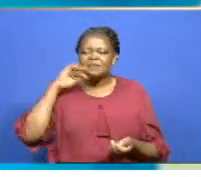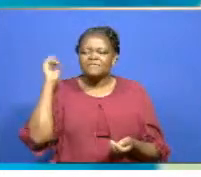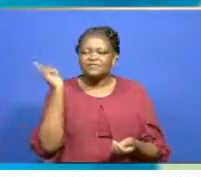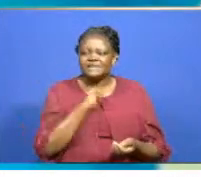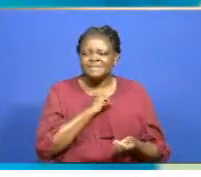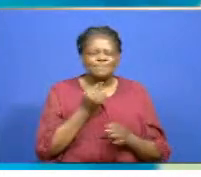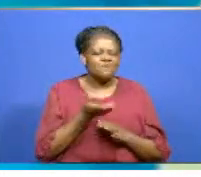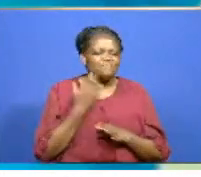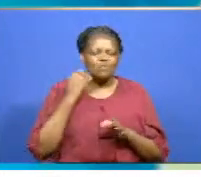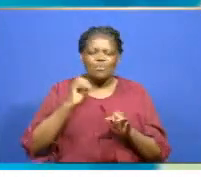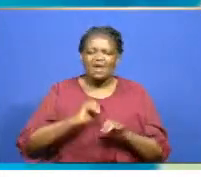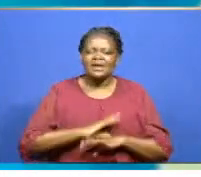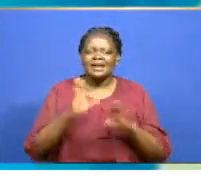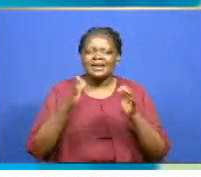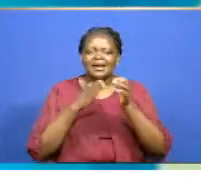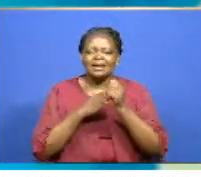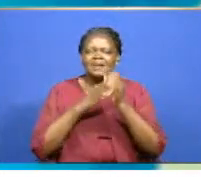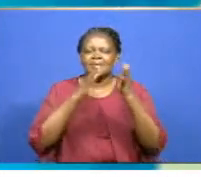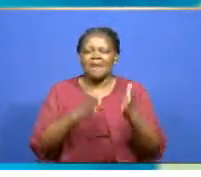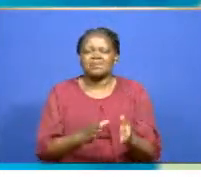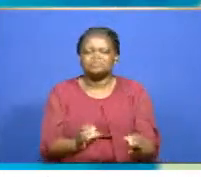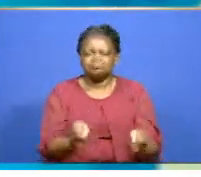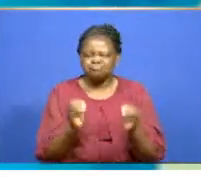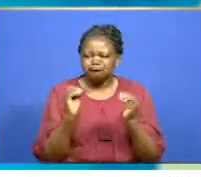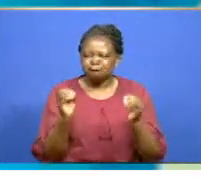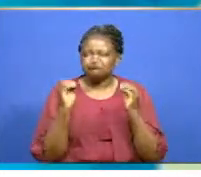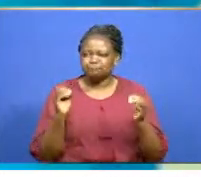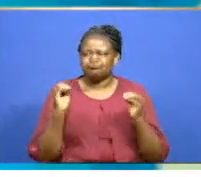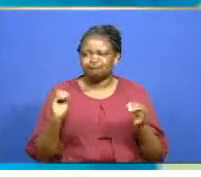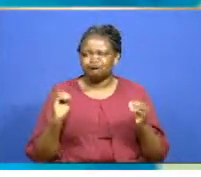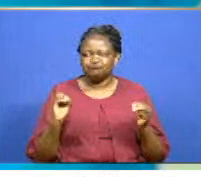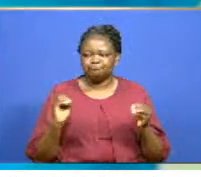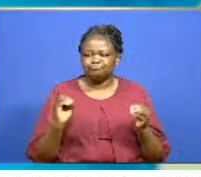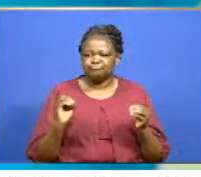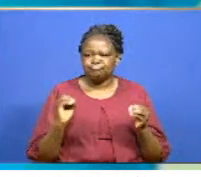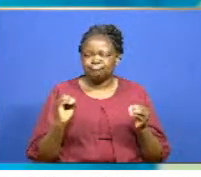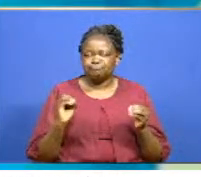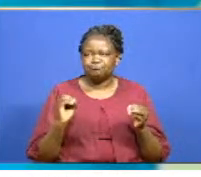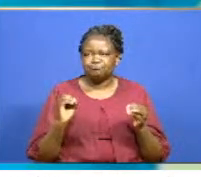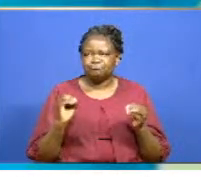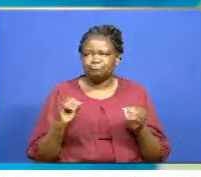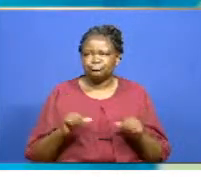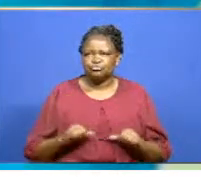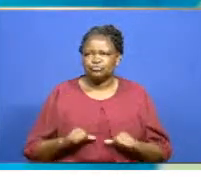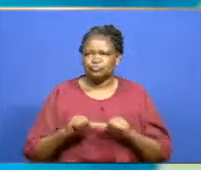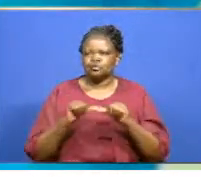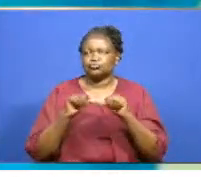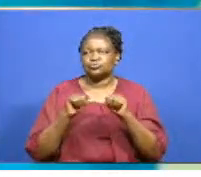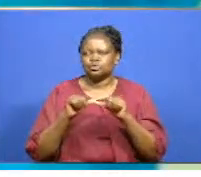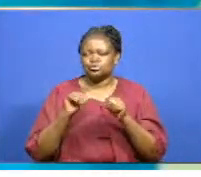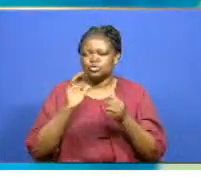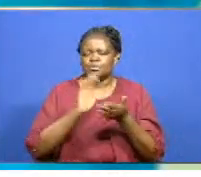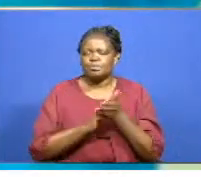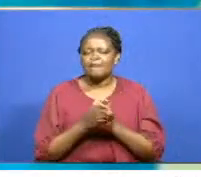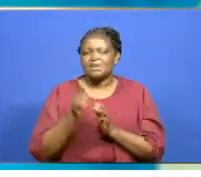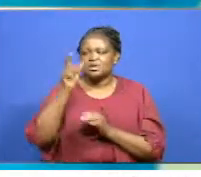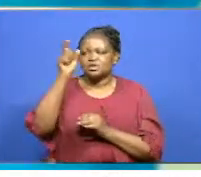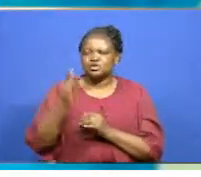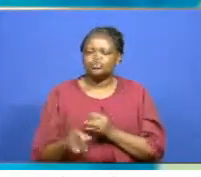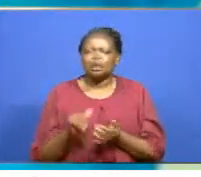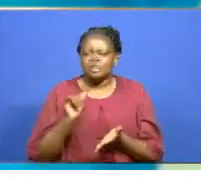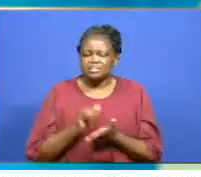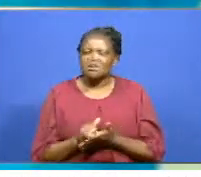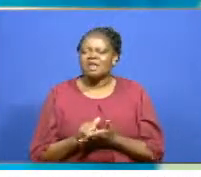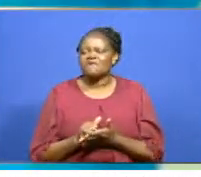na clear leader ambaye angeweza kuendeleza azma ya Western Kenya ili kuendelea kuwa region ambayo inazungumza kwa lugha moja